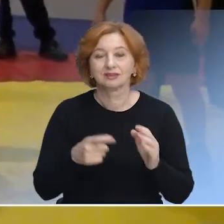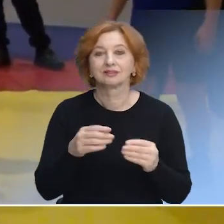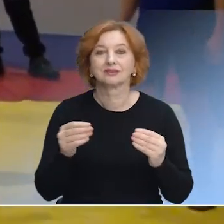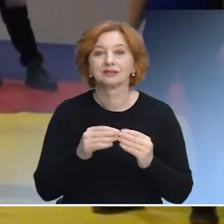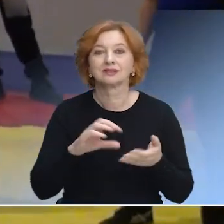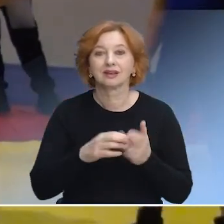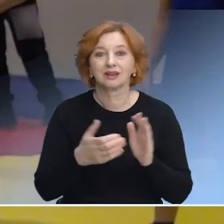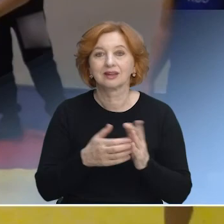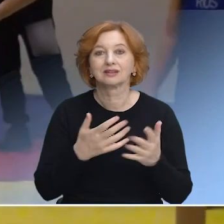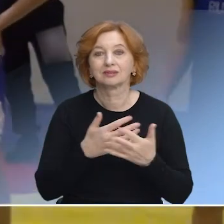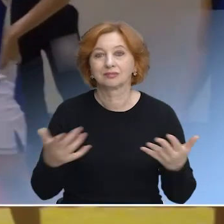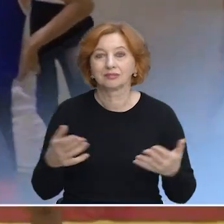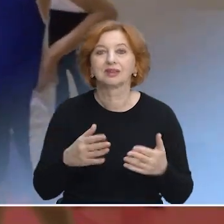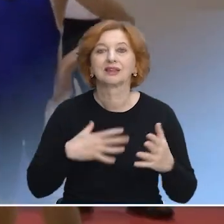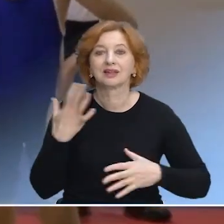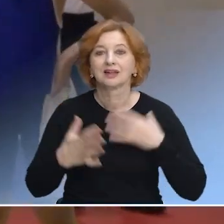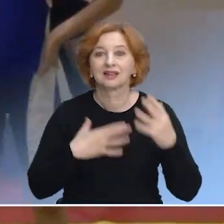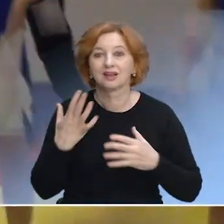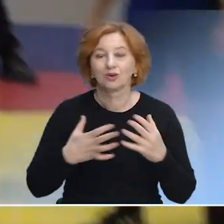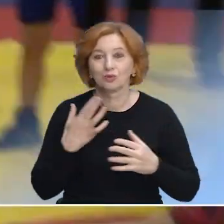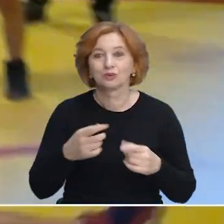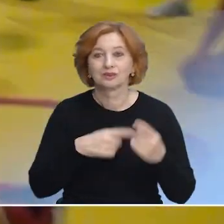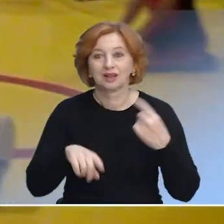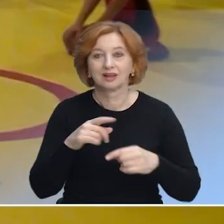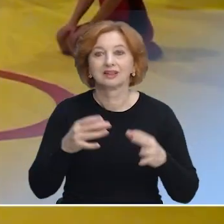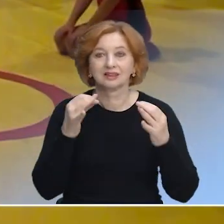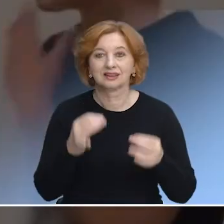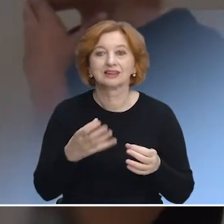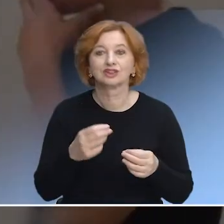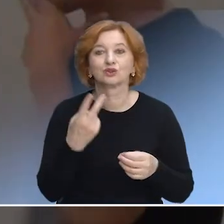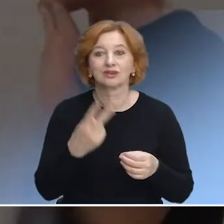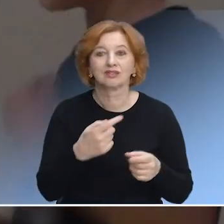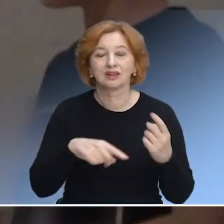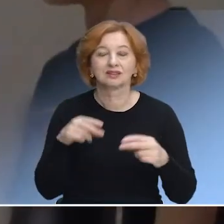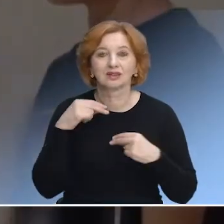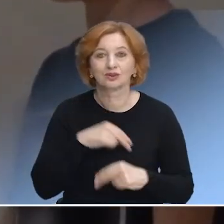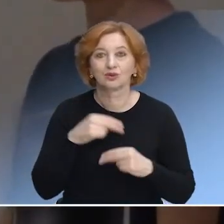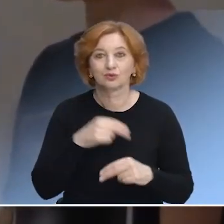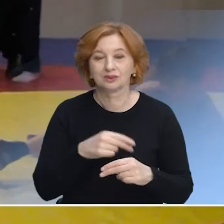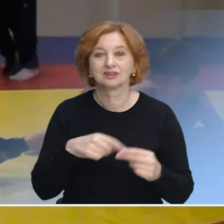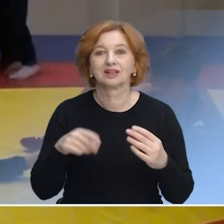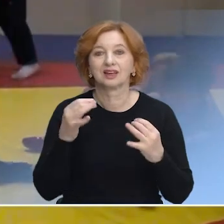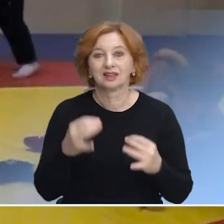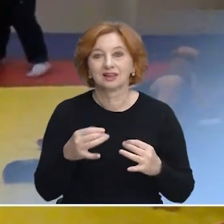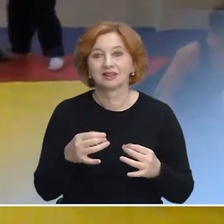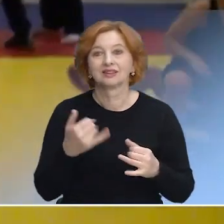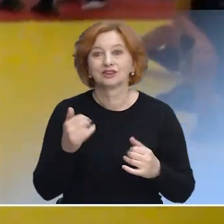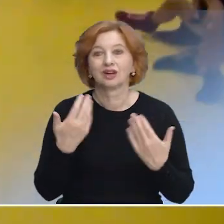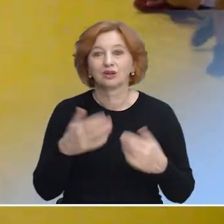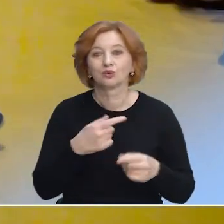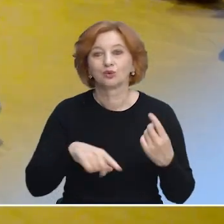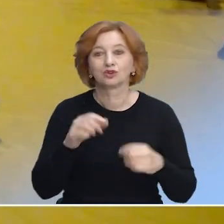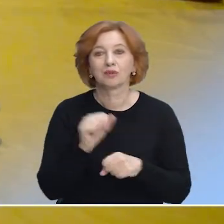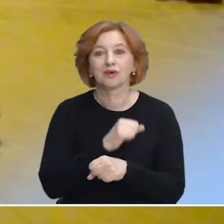из «Гиганта» 3 раза в неделю тренируется в клубе имени Ангелия. И еще 2 раза ездит в Сальский спорткомплекс. Кирилл неоднократный